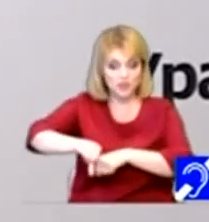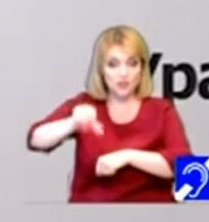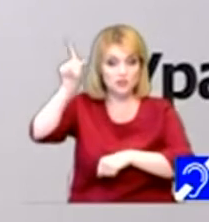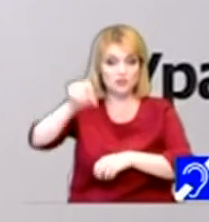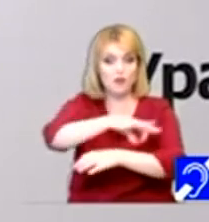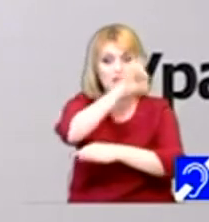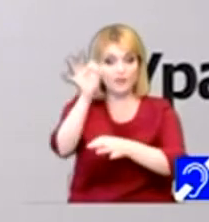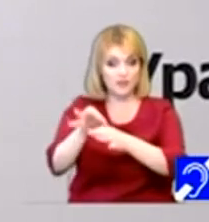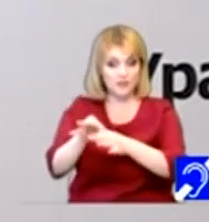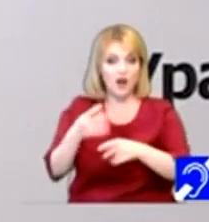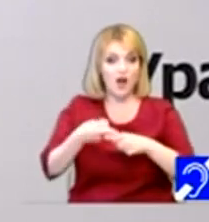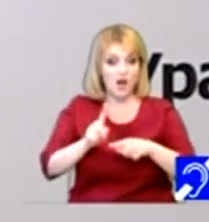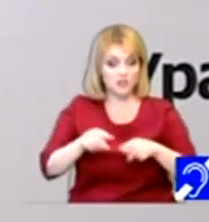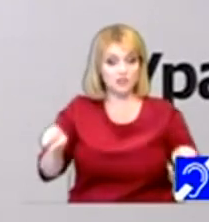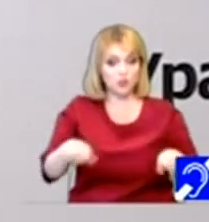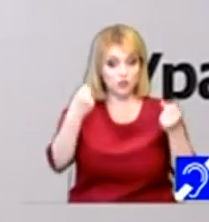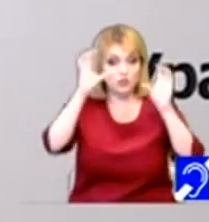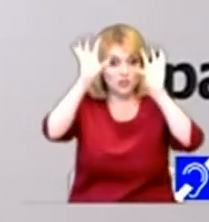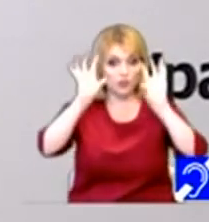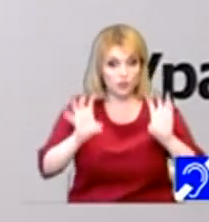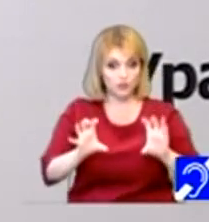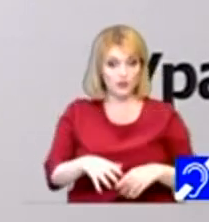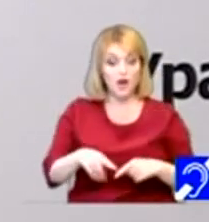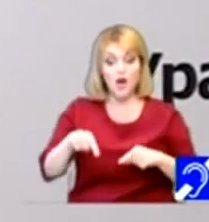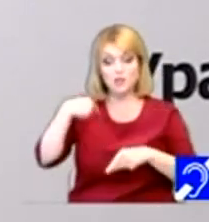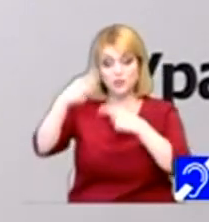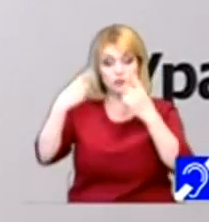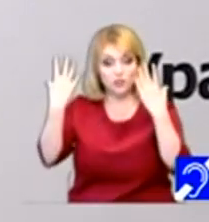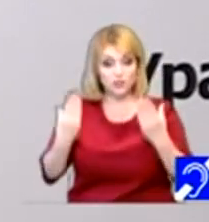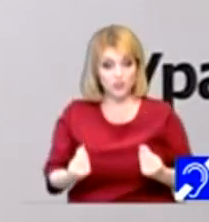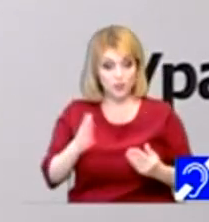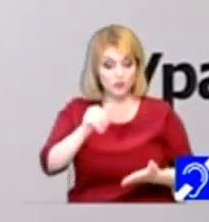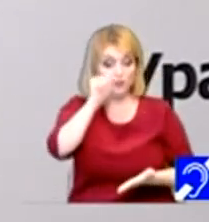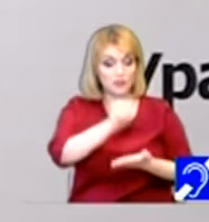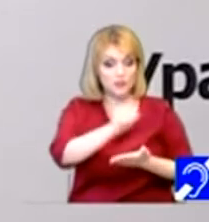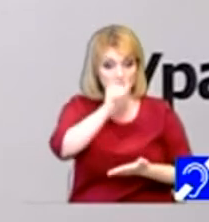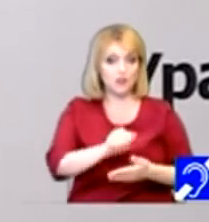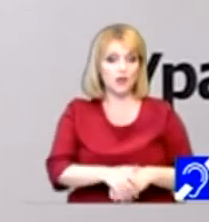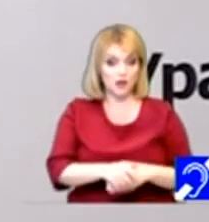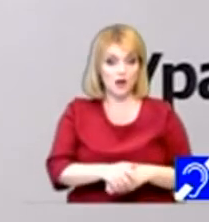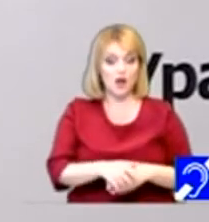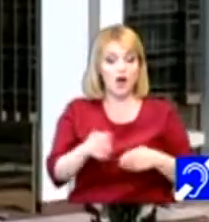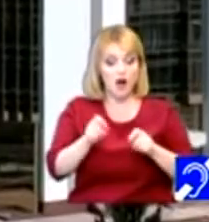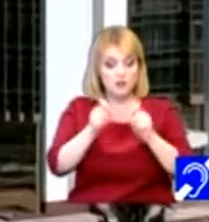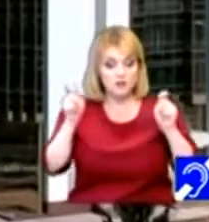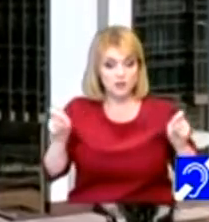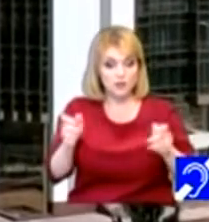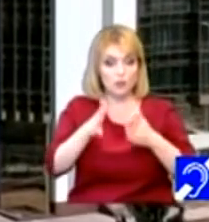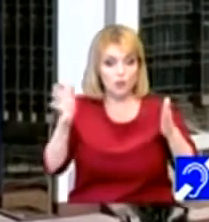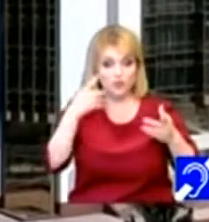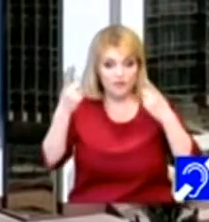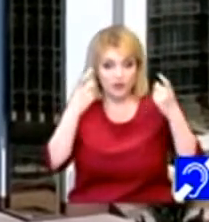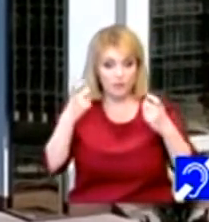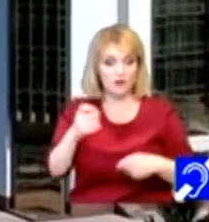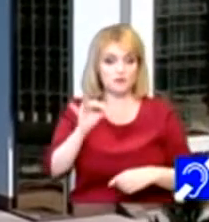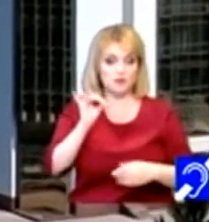penal și colegii mei în următoarele zile vor prezenta public mai multe informații și dovezi. La solicitarea